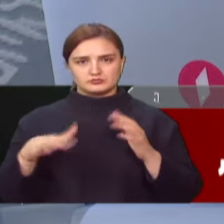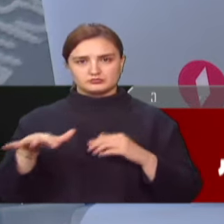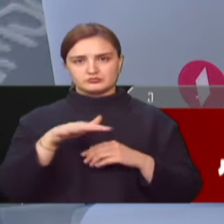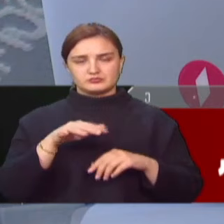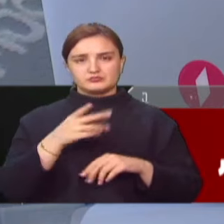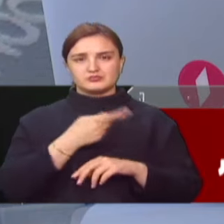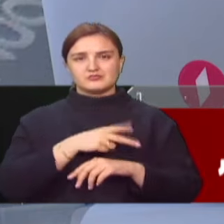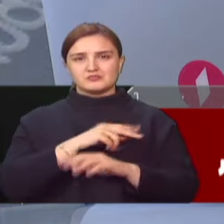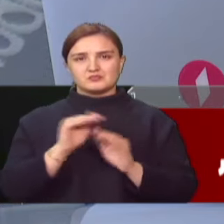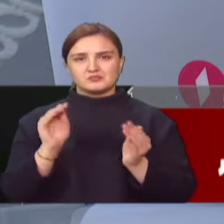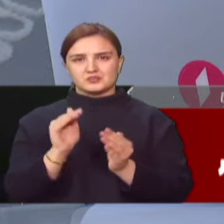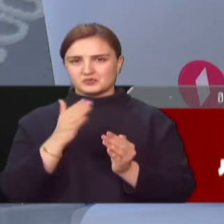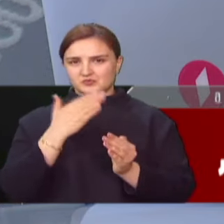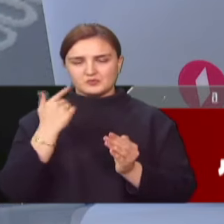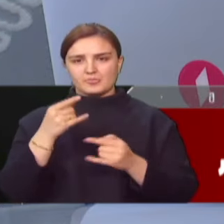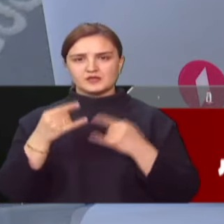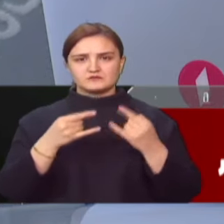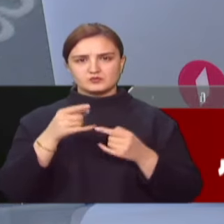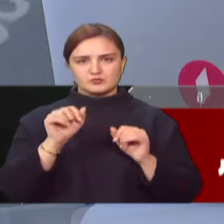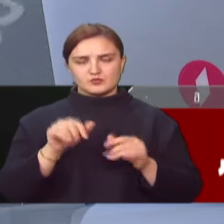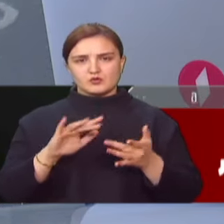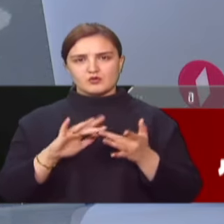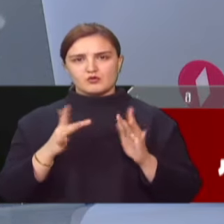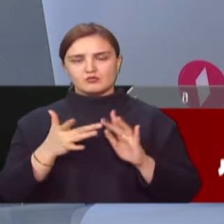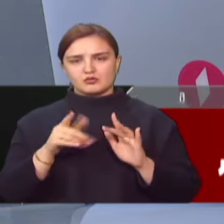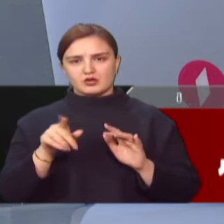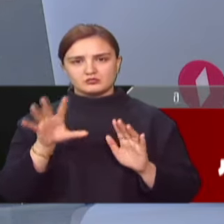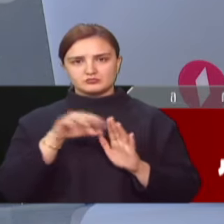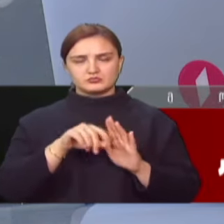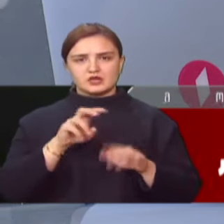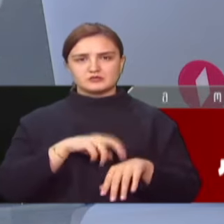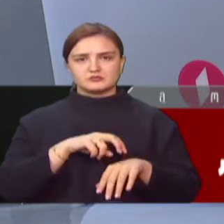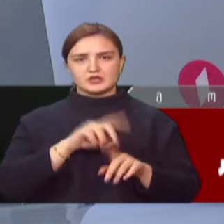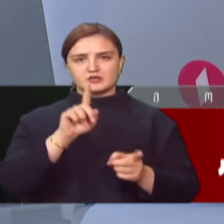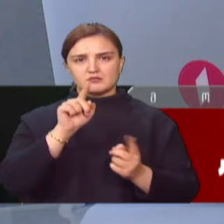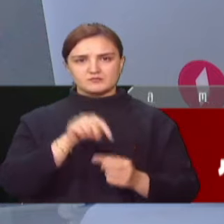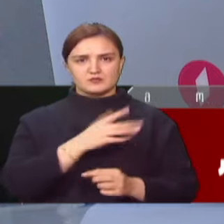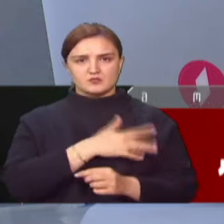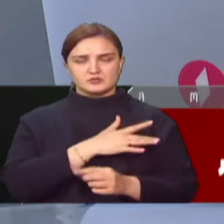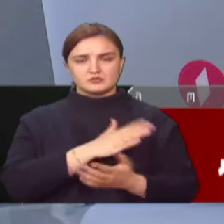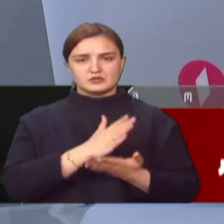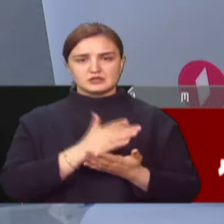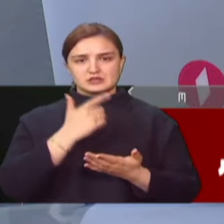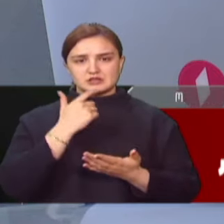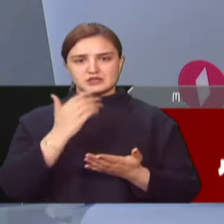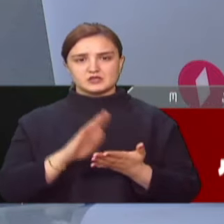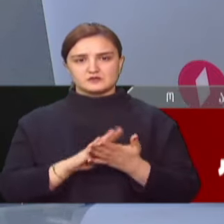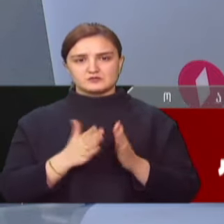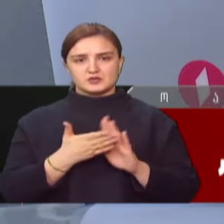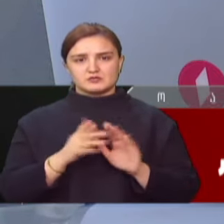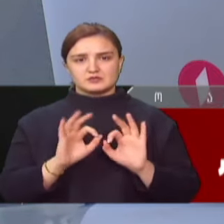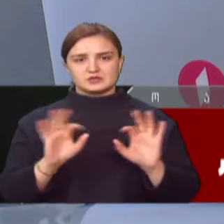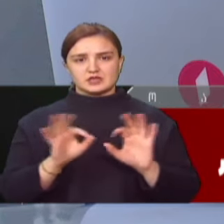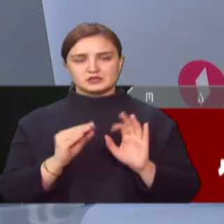Paciente, Biskanga, Schwabit, Sloma, Televizia, Zebeč, Durda, Online, Media, Ze, Adekvaturi, Samedit, Sinomom, Sahureba. Saakashvilis პირობების